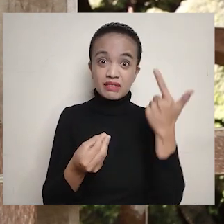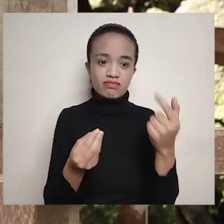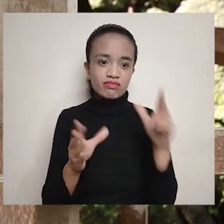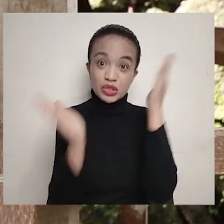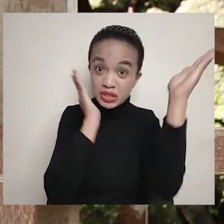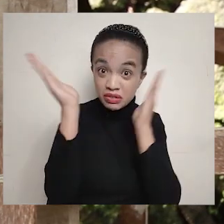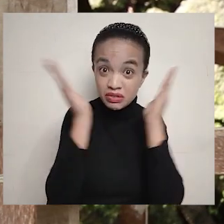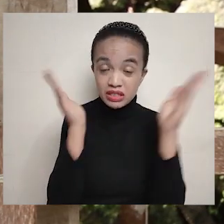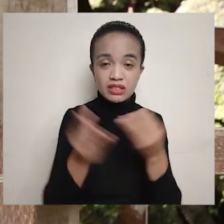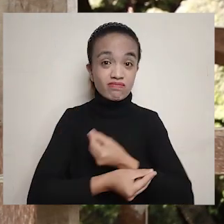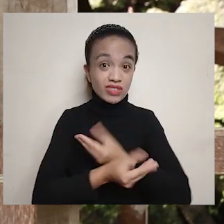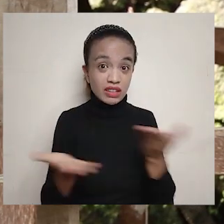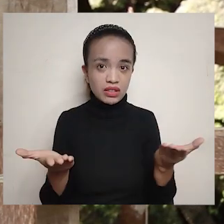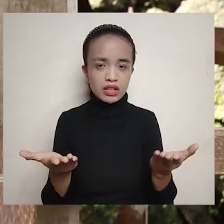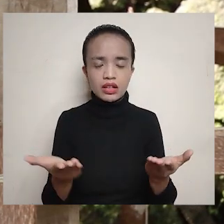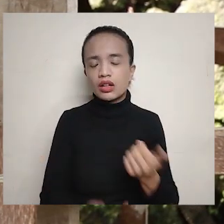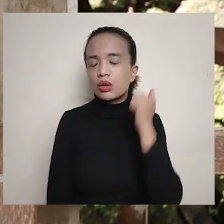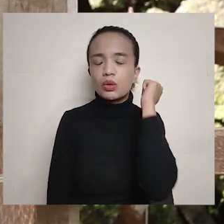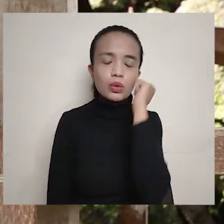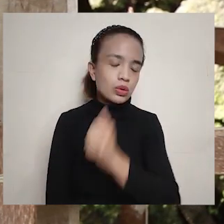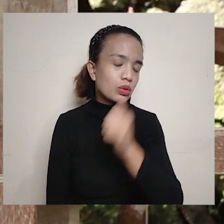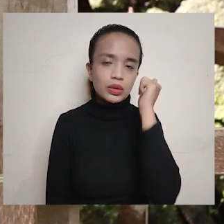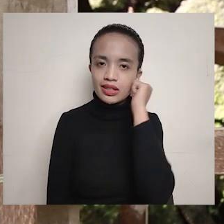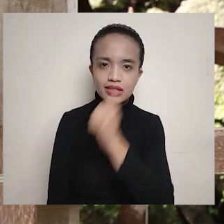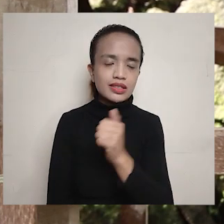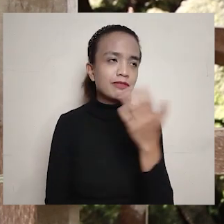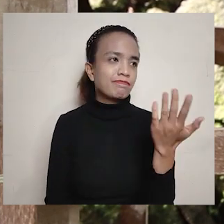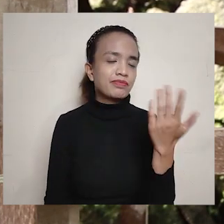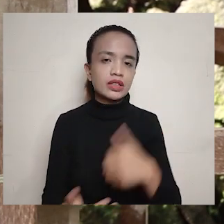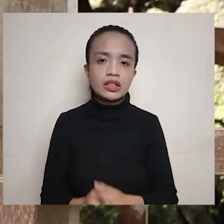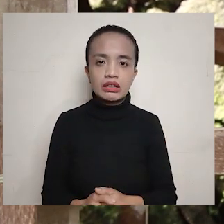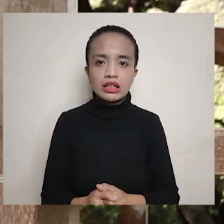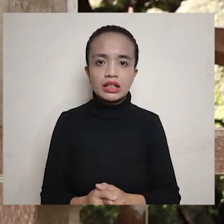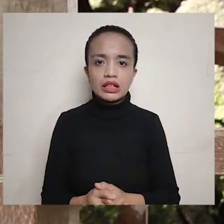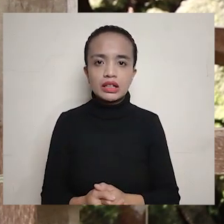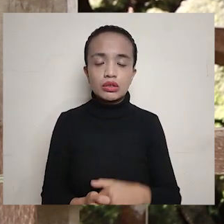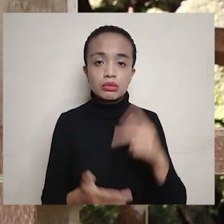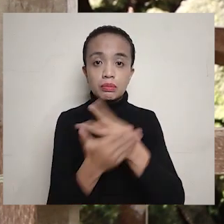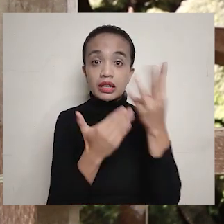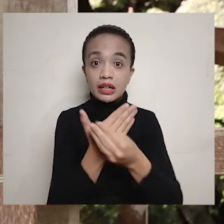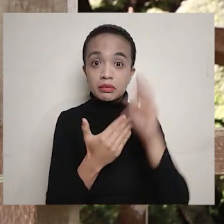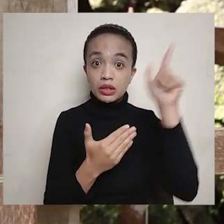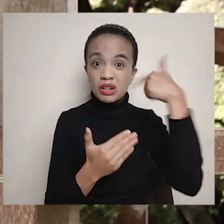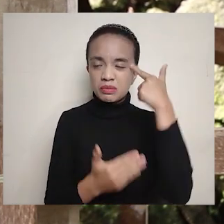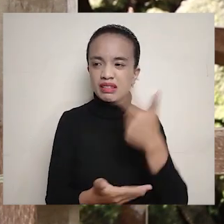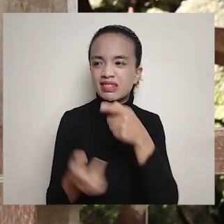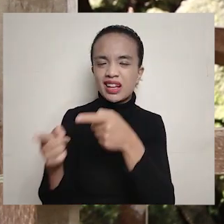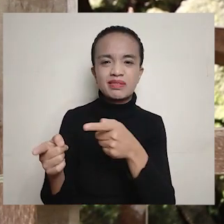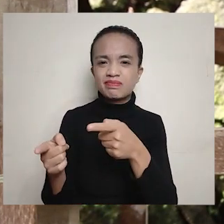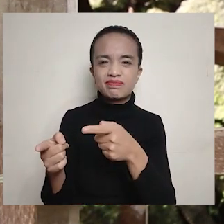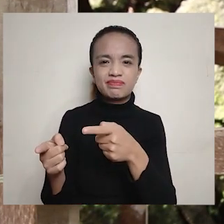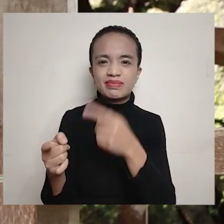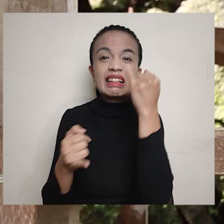services, palaging nahuhuli ang mga programa ng gobyerno sa indigenous peoples areas.